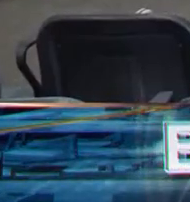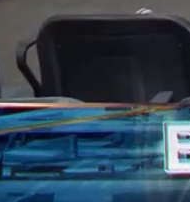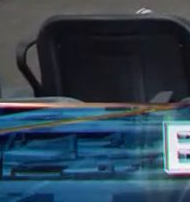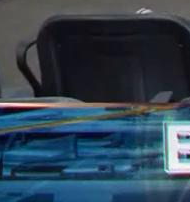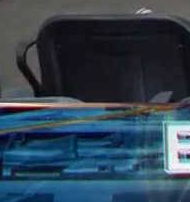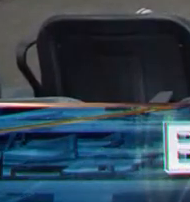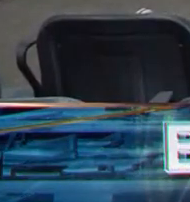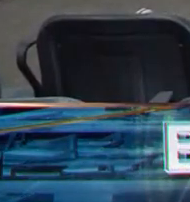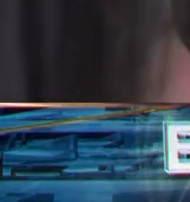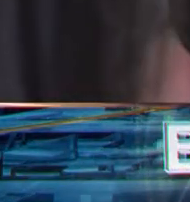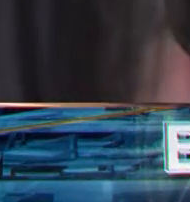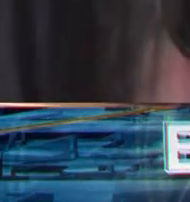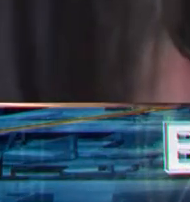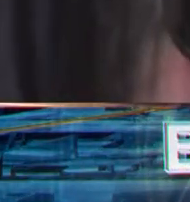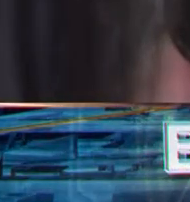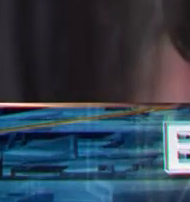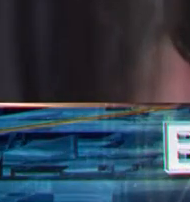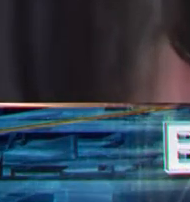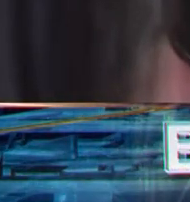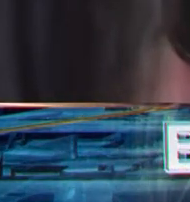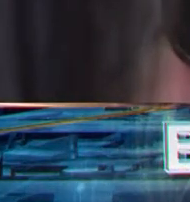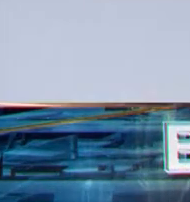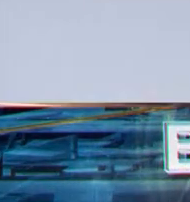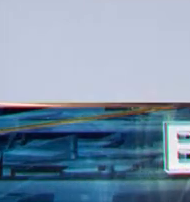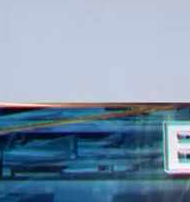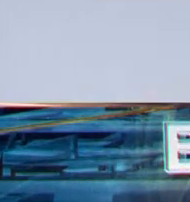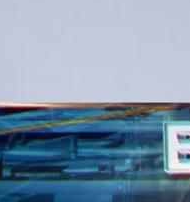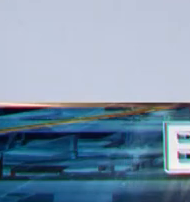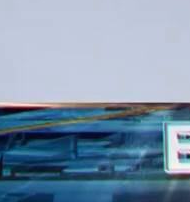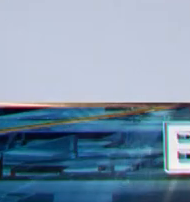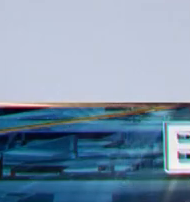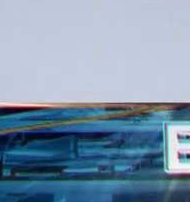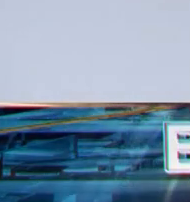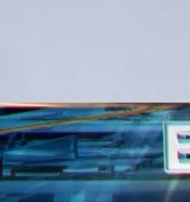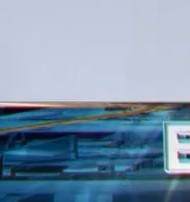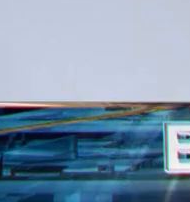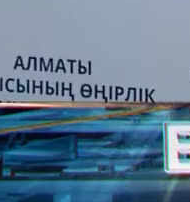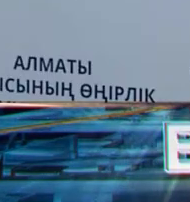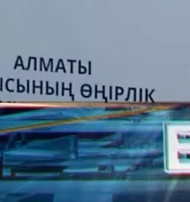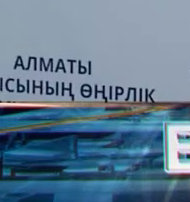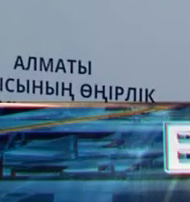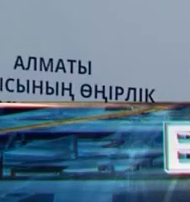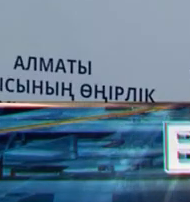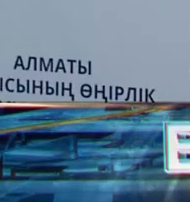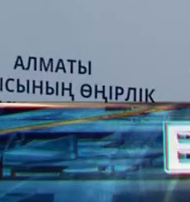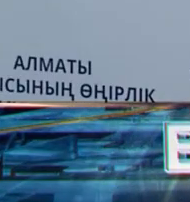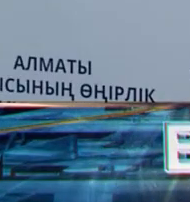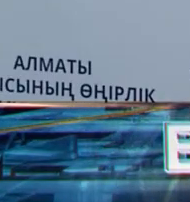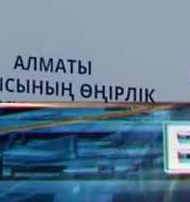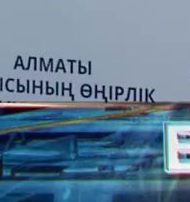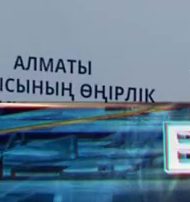Облыста ОБТ өтіп жатыр. Тестілеуге 4000-ға жуық түлек қатысып, 50-і оқуға түсу мүмкіндігінен айырылды. Осы 3 күн